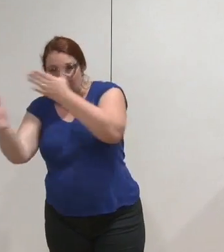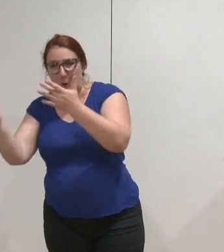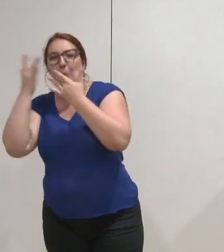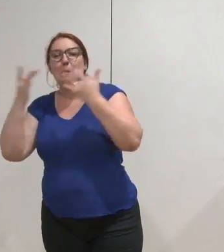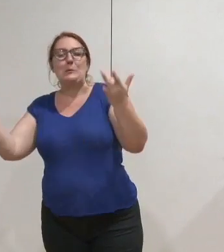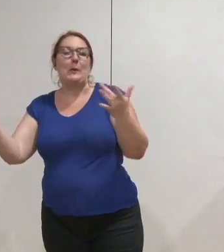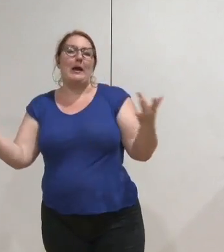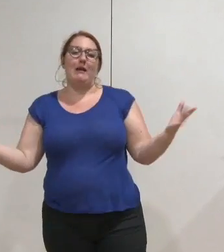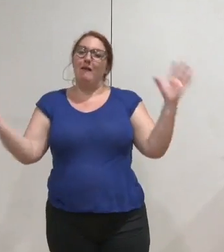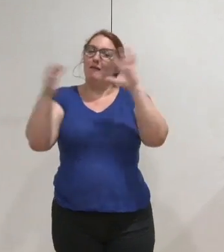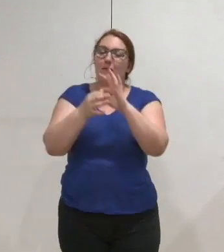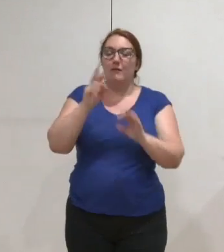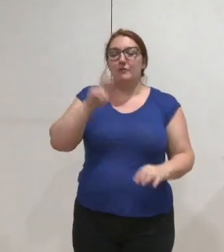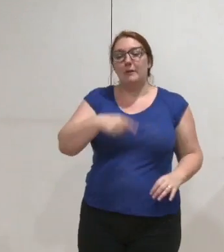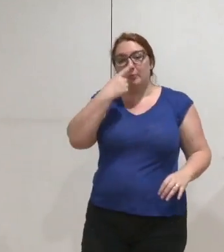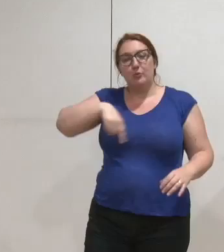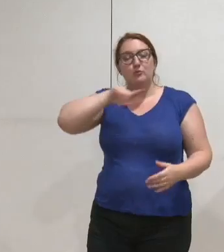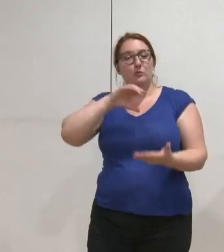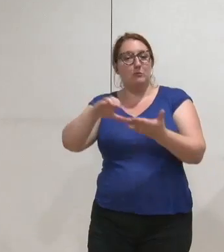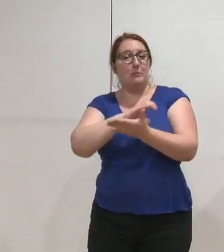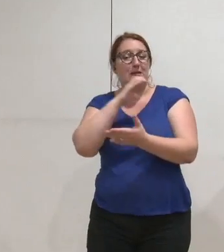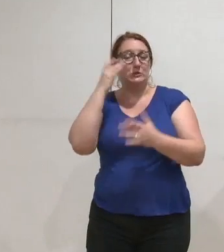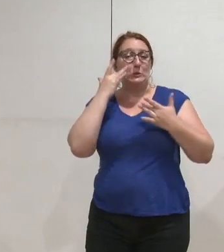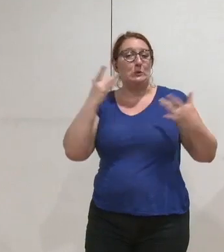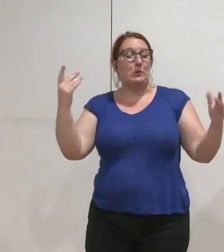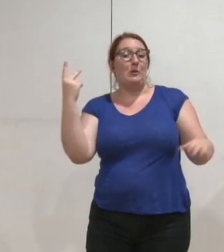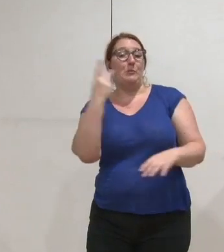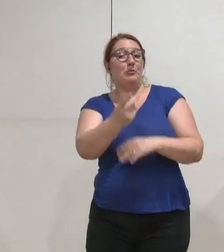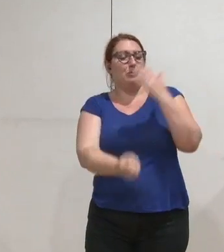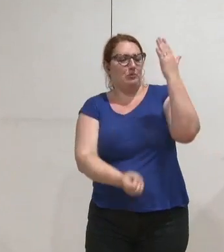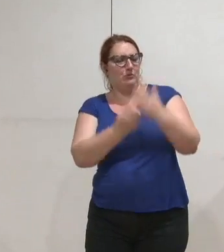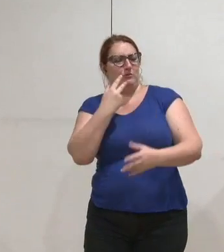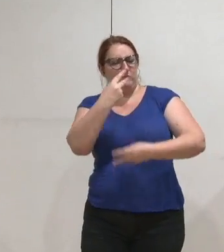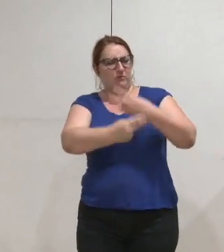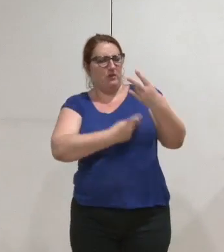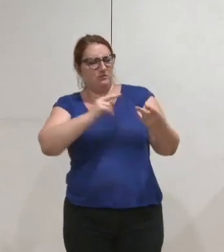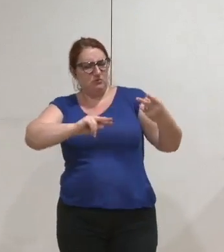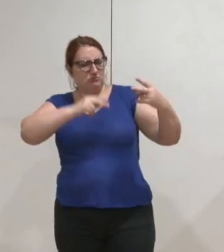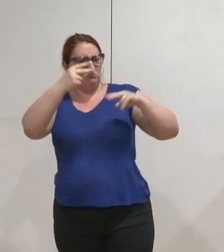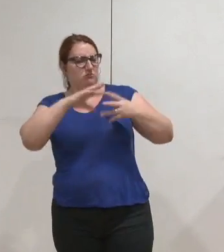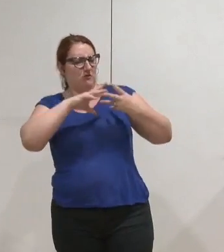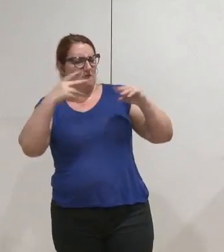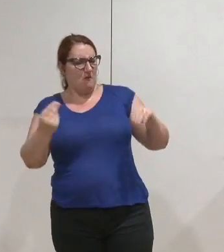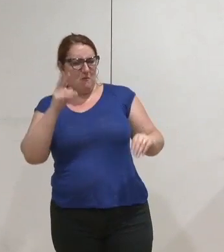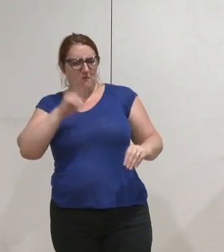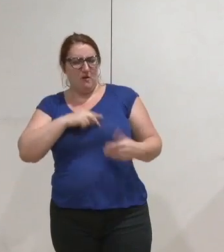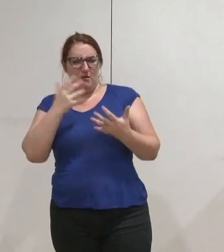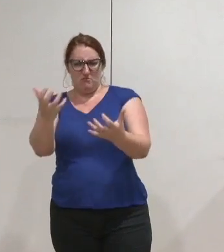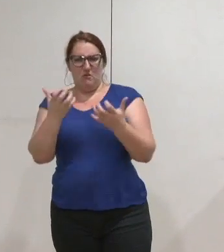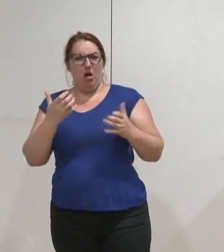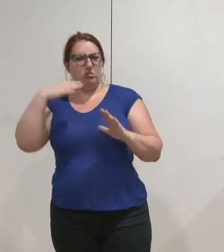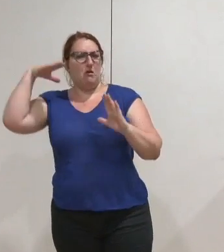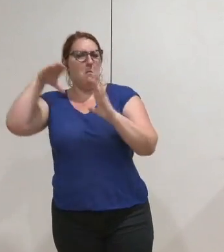passeculture enfin ce passeculture avec votre nouvelle version correspond à la fois une perte d'attractivité